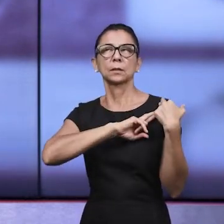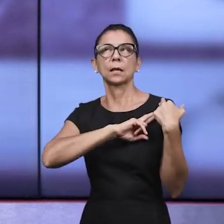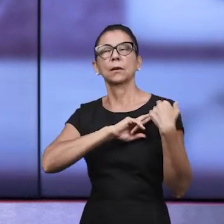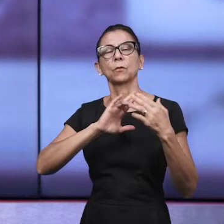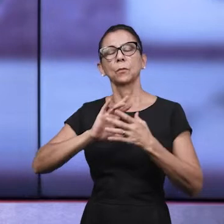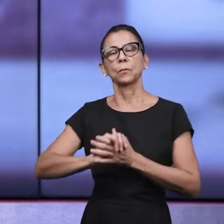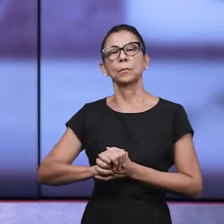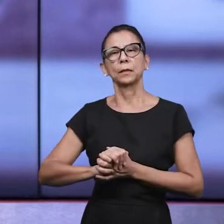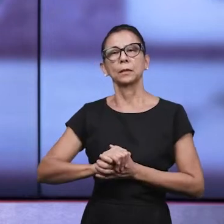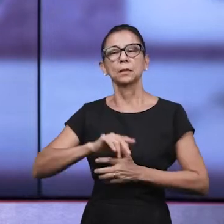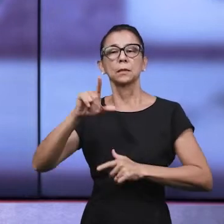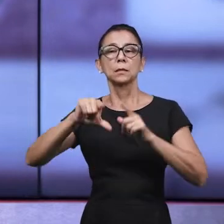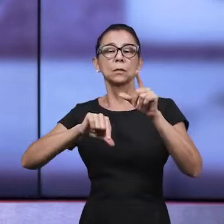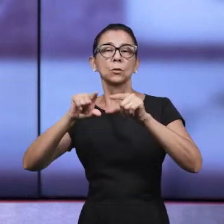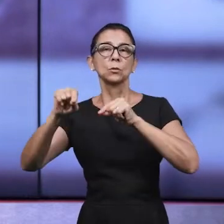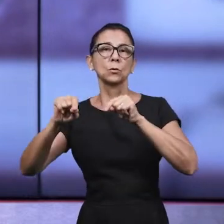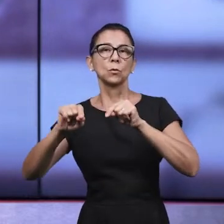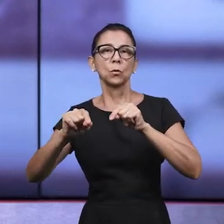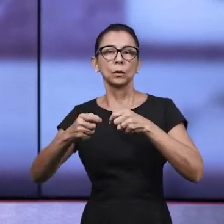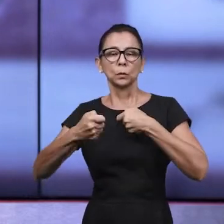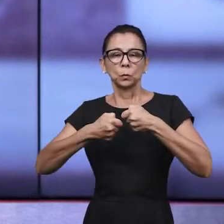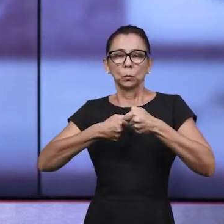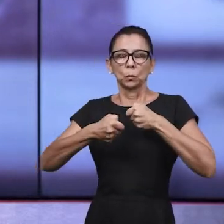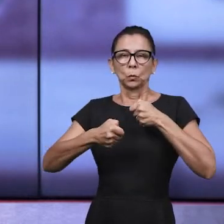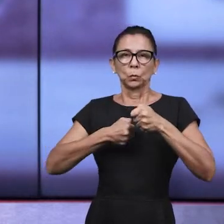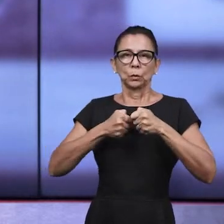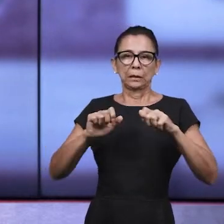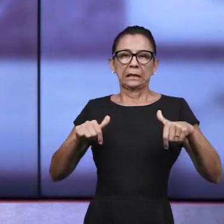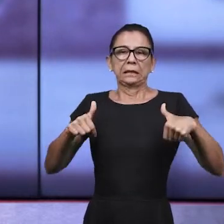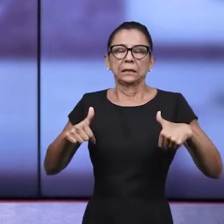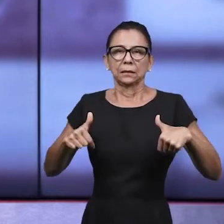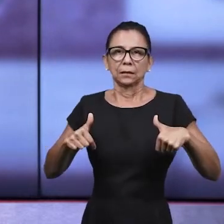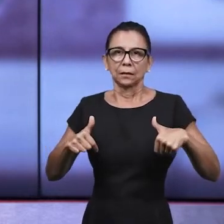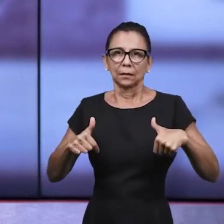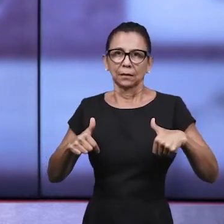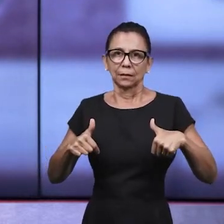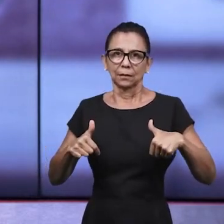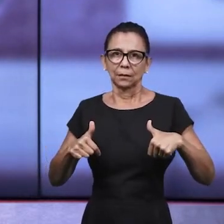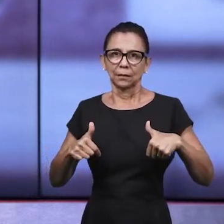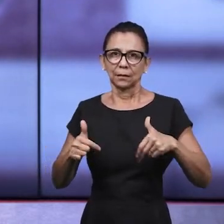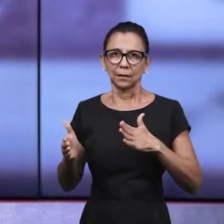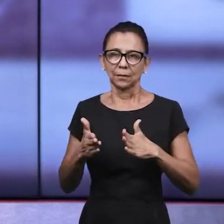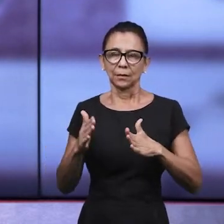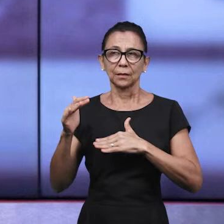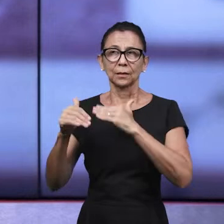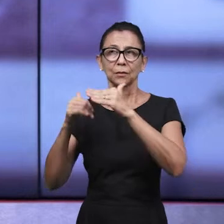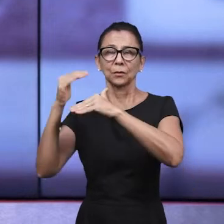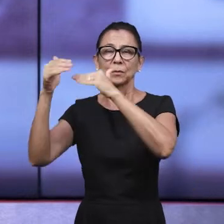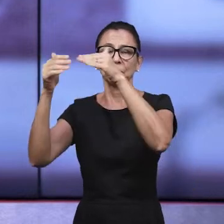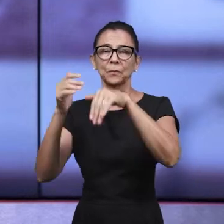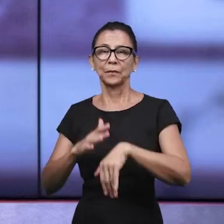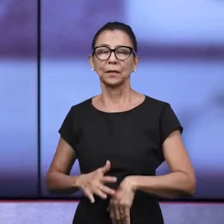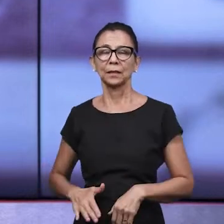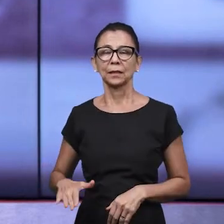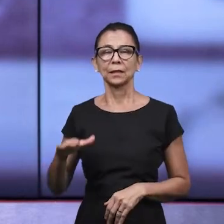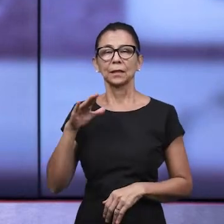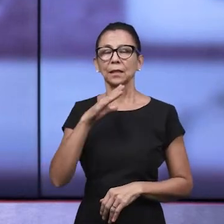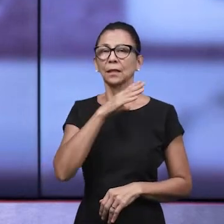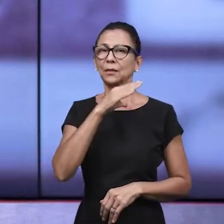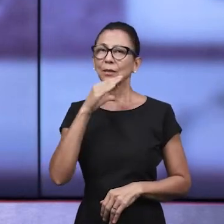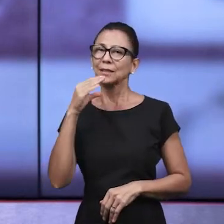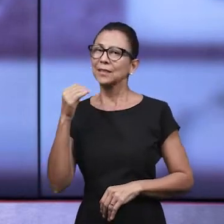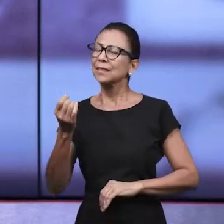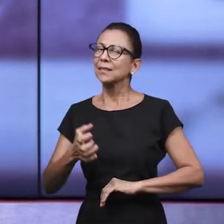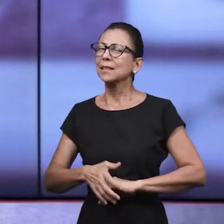logique, le contrôle des impulsions. Pendant ce développement, les enfants et adolescents ont tendance à copier